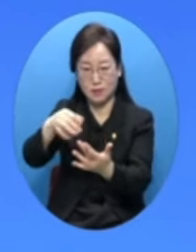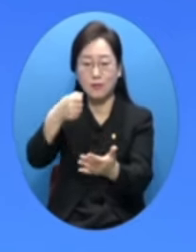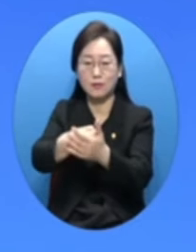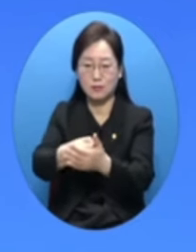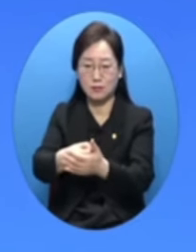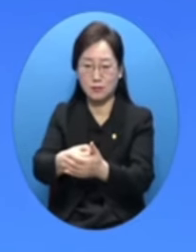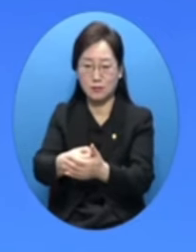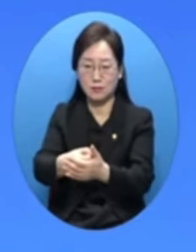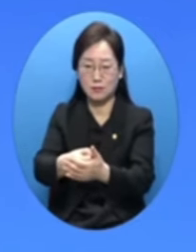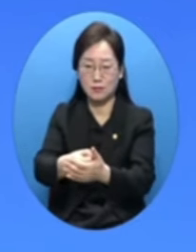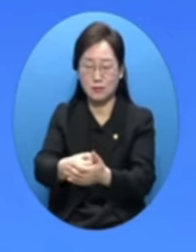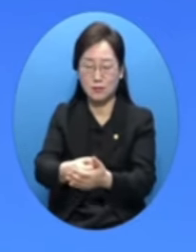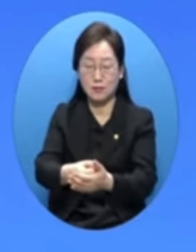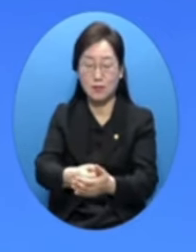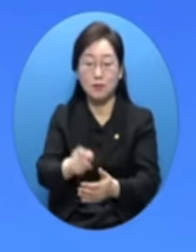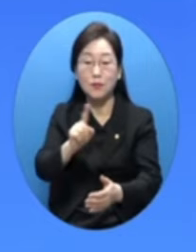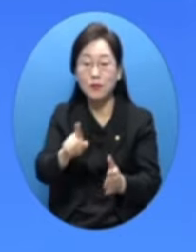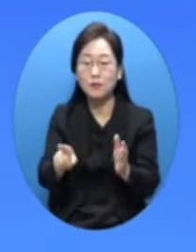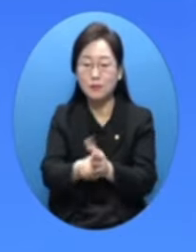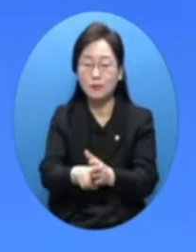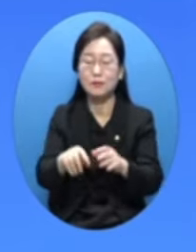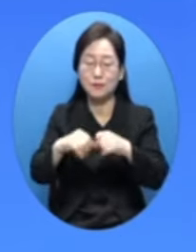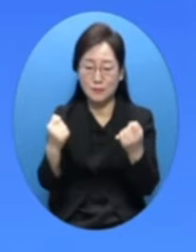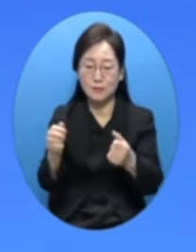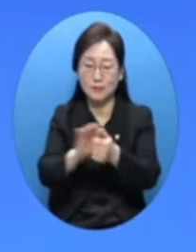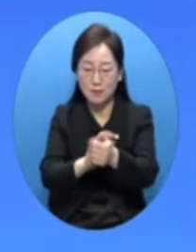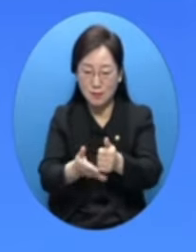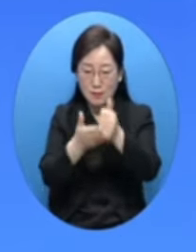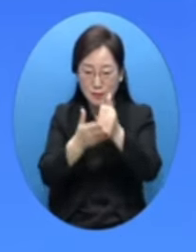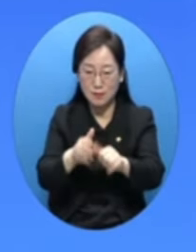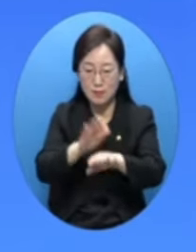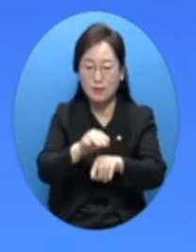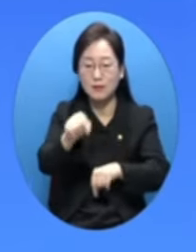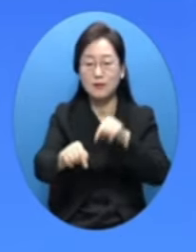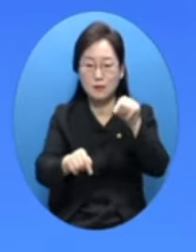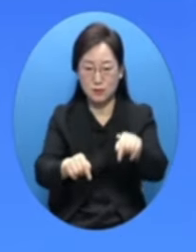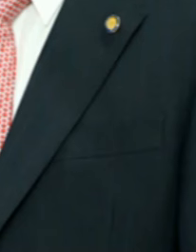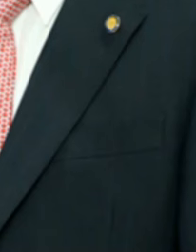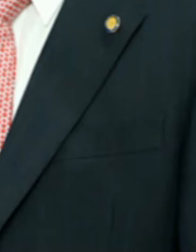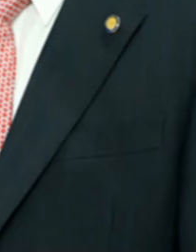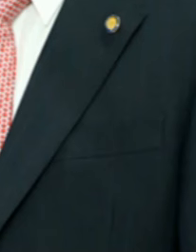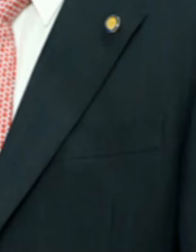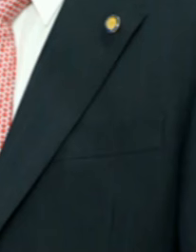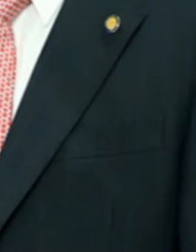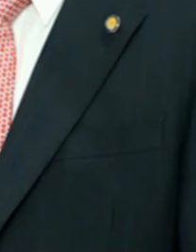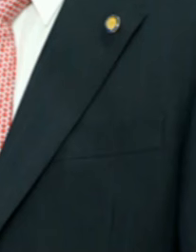그것이 믿음의 순종이고 섬김이고 실천이 되어야 될 것입니다.